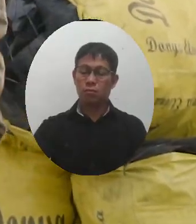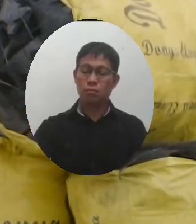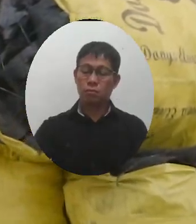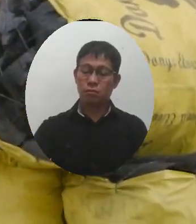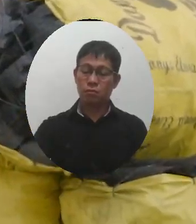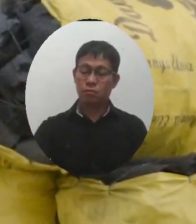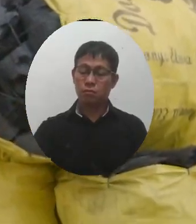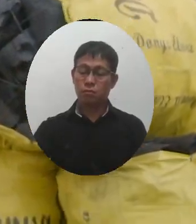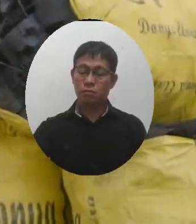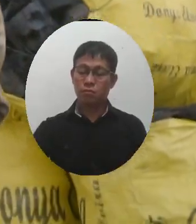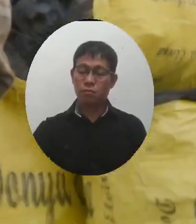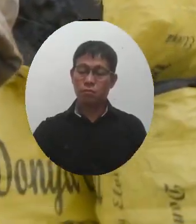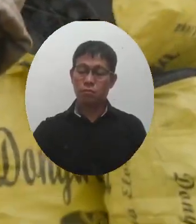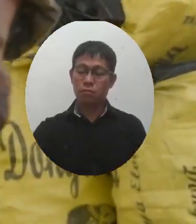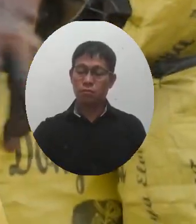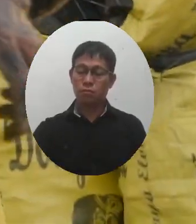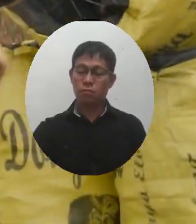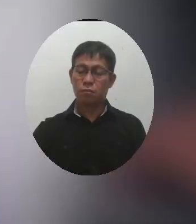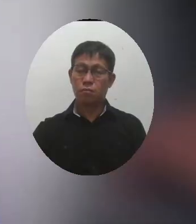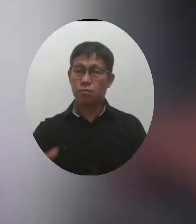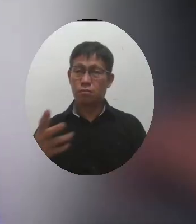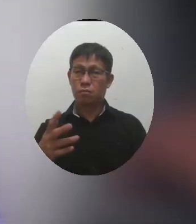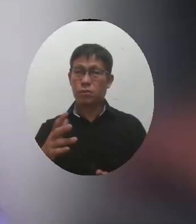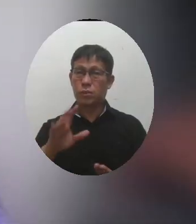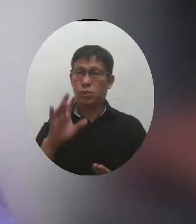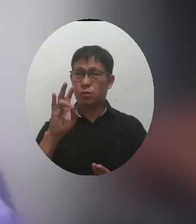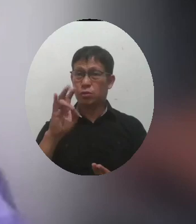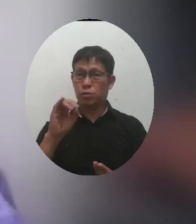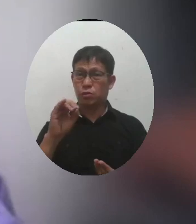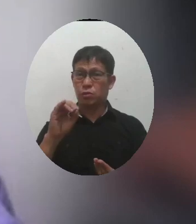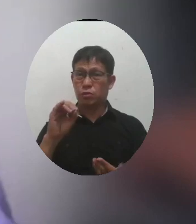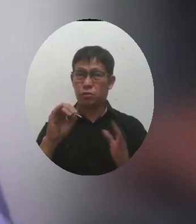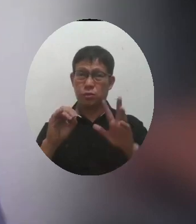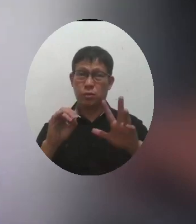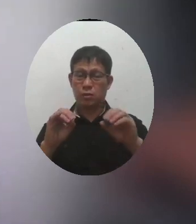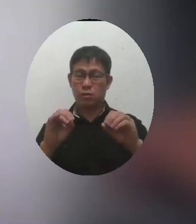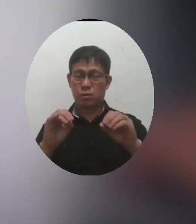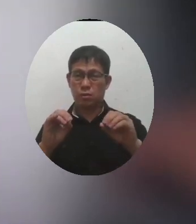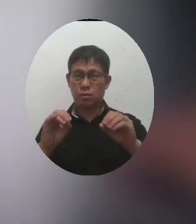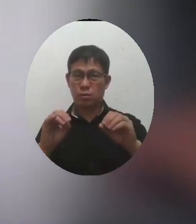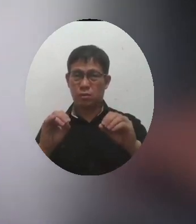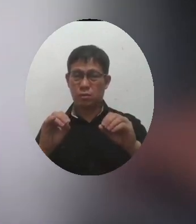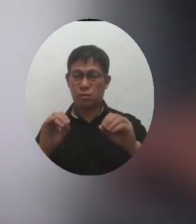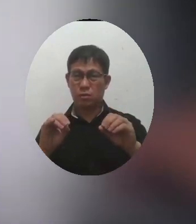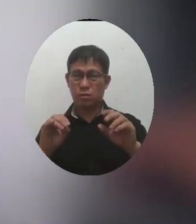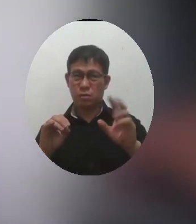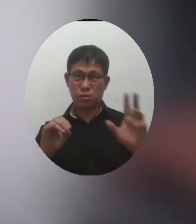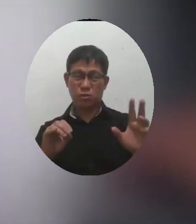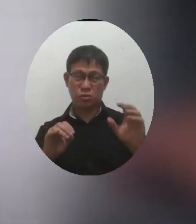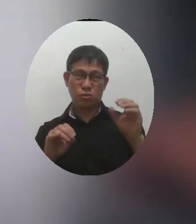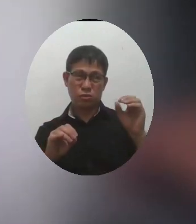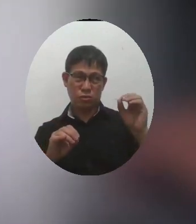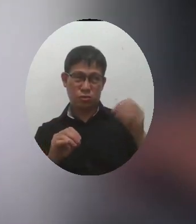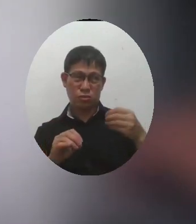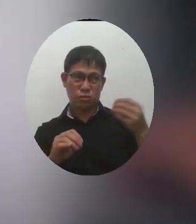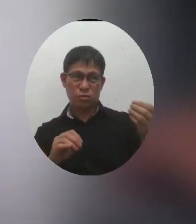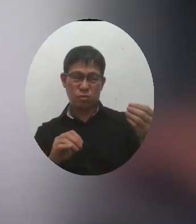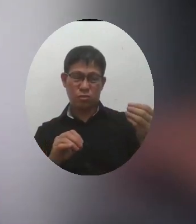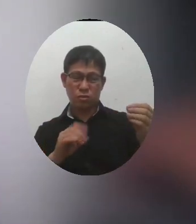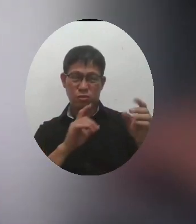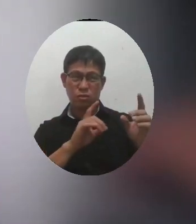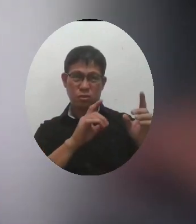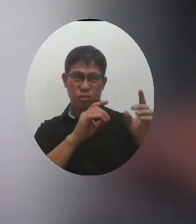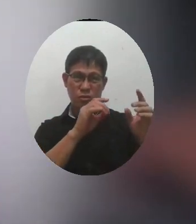Sa produkto niyang uling, 70% ang kanilang kita, 30% naman para dun sa may-ari ng